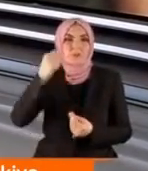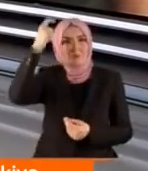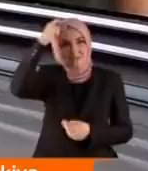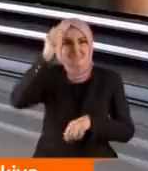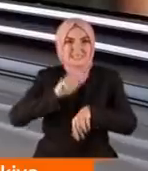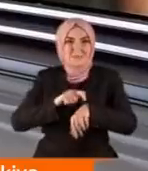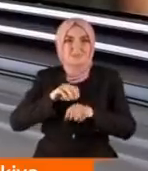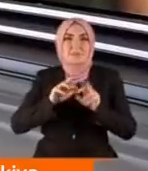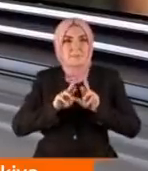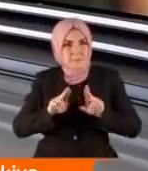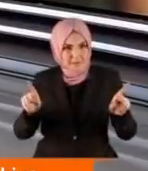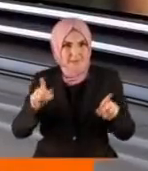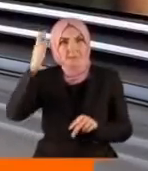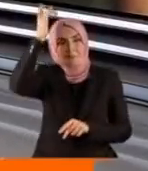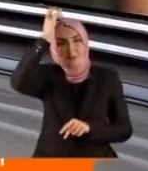ölüm kalım savaşı veriyor.